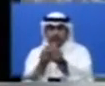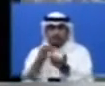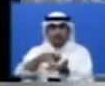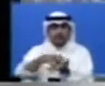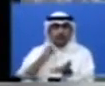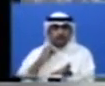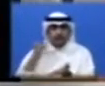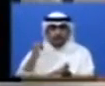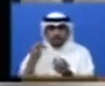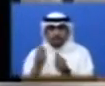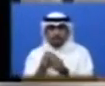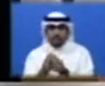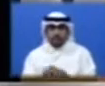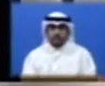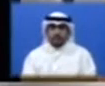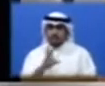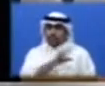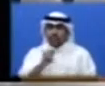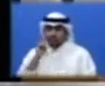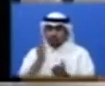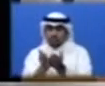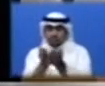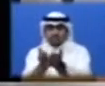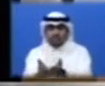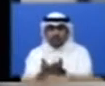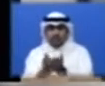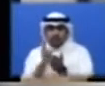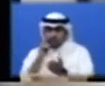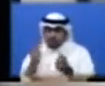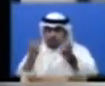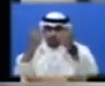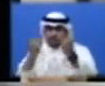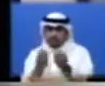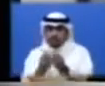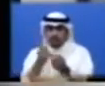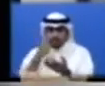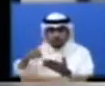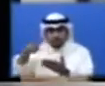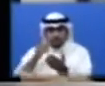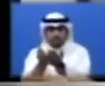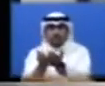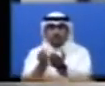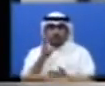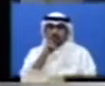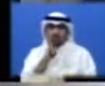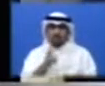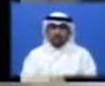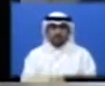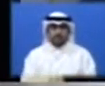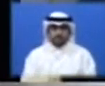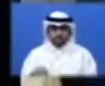العربية باستخدام خطوط ملاحية ووضعية العمالة البحرية على متن السفن. هذا